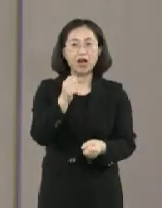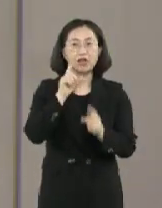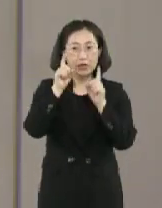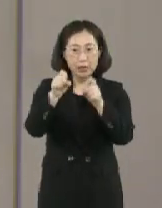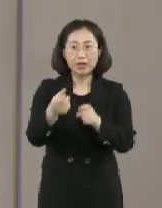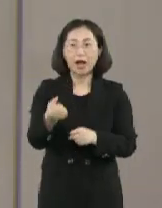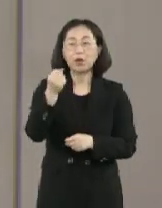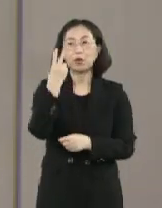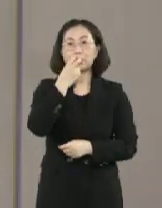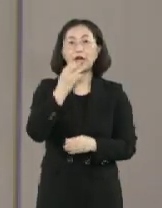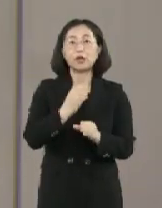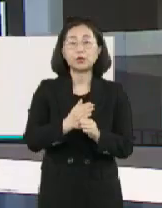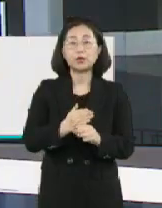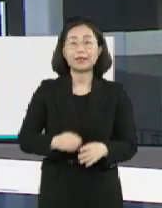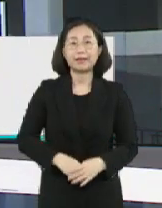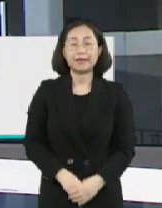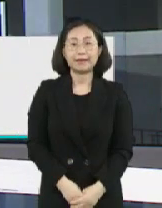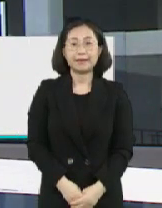수사하고 있습니다.